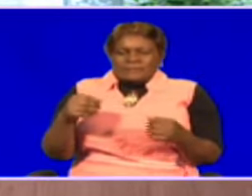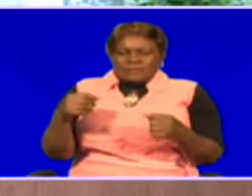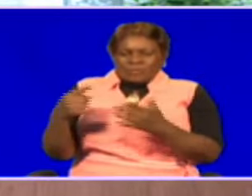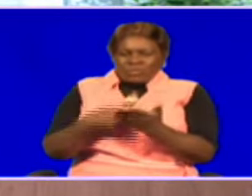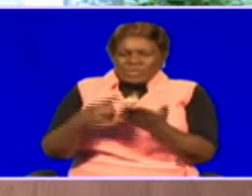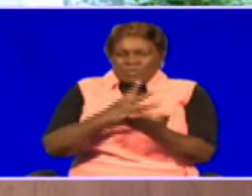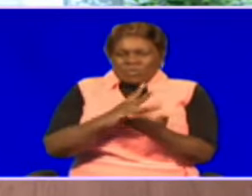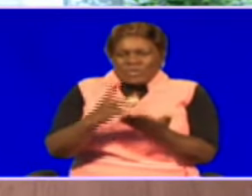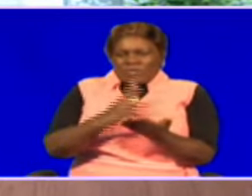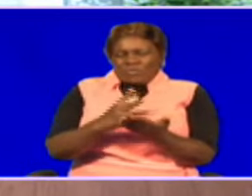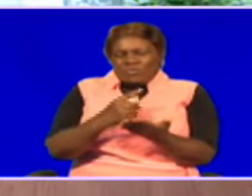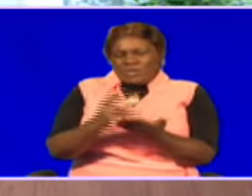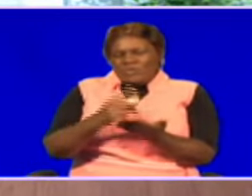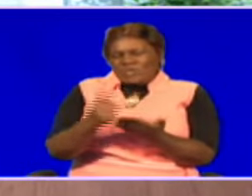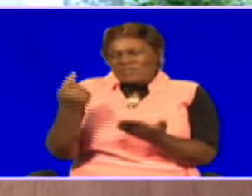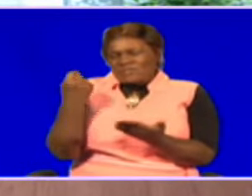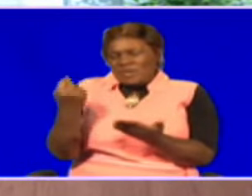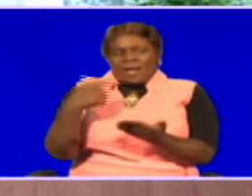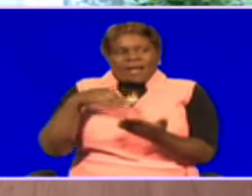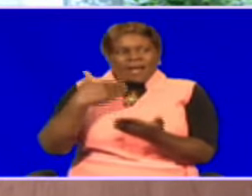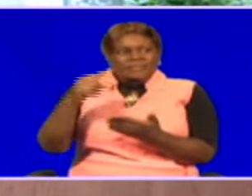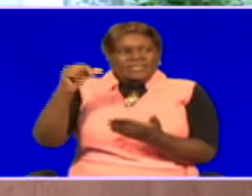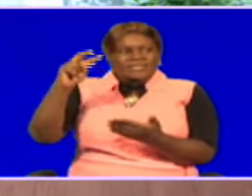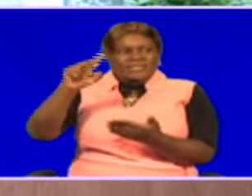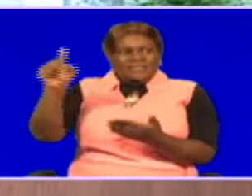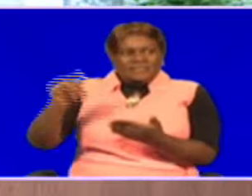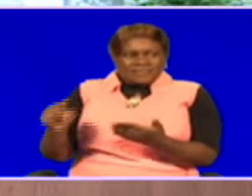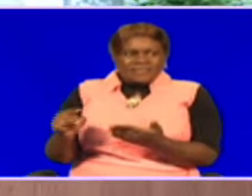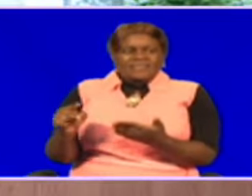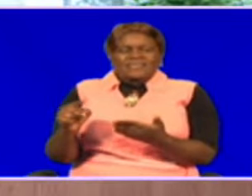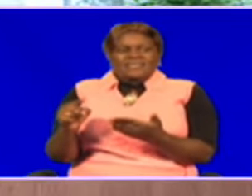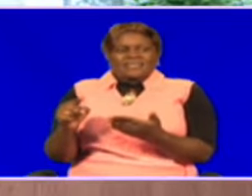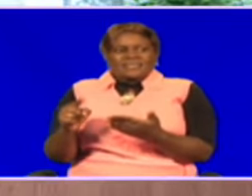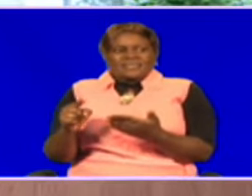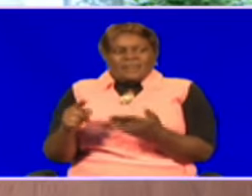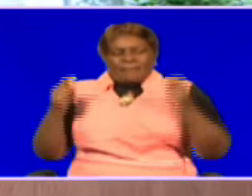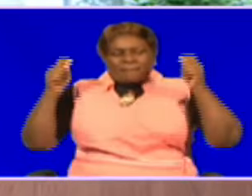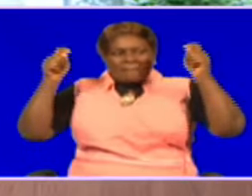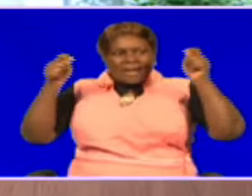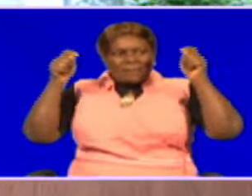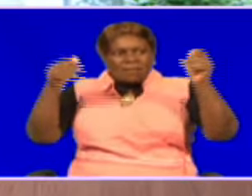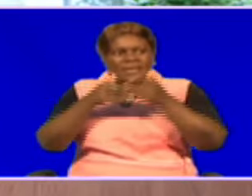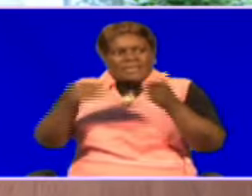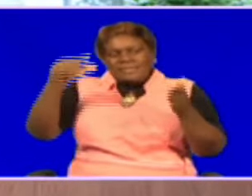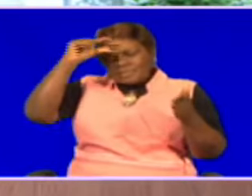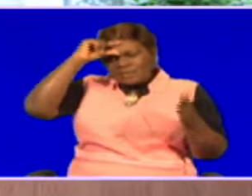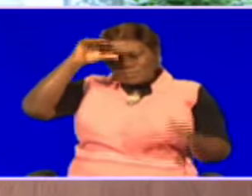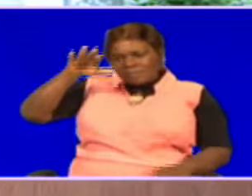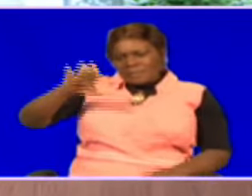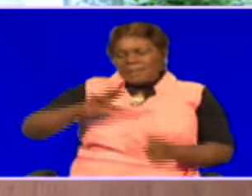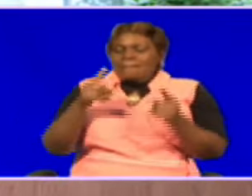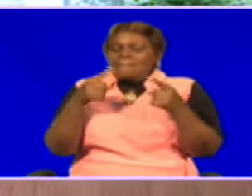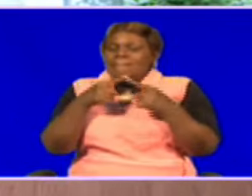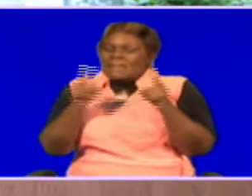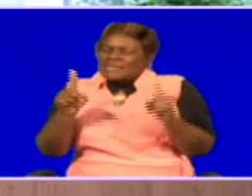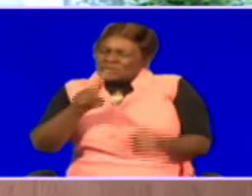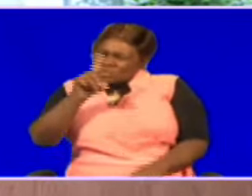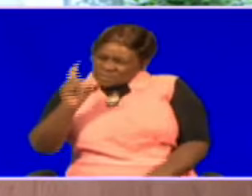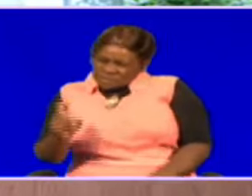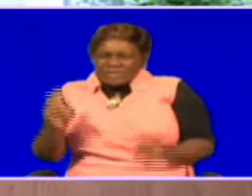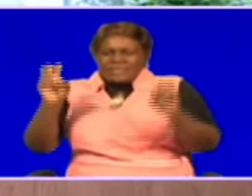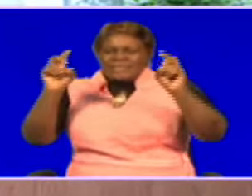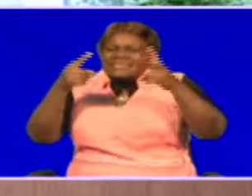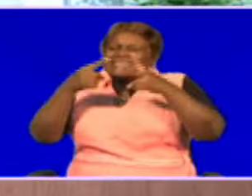wiki chache zilizopita baada ya kizazi cha Gen Z kujitokeza na kuandamana dhidi ya uongozi wake. Lakini je,